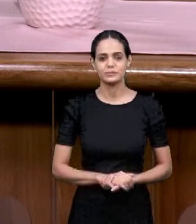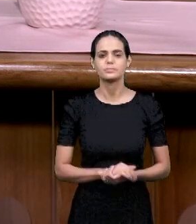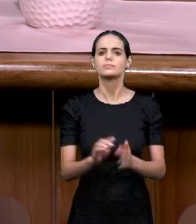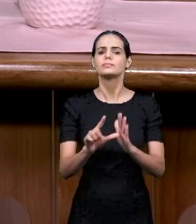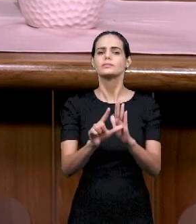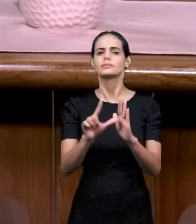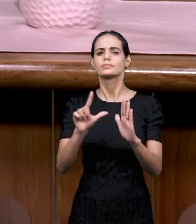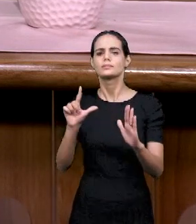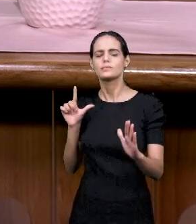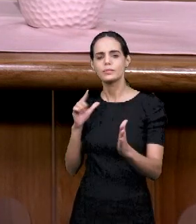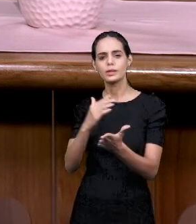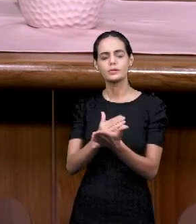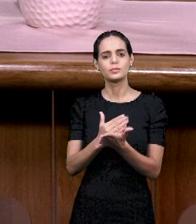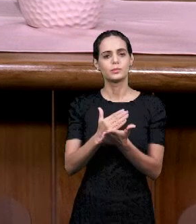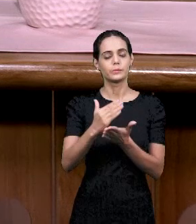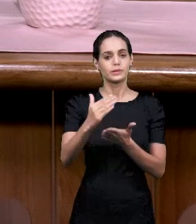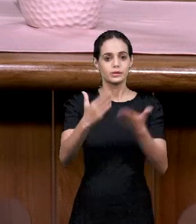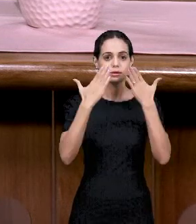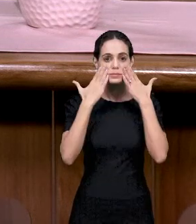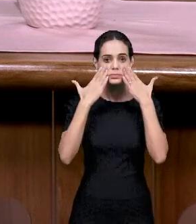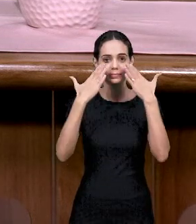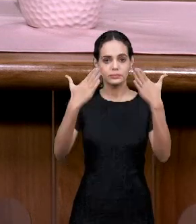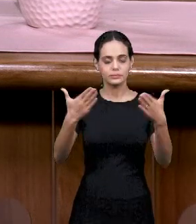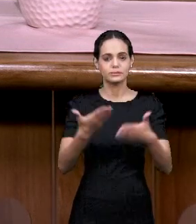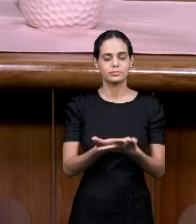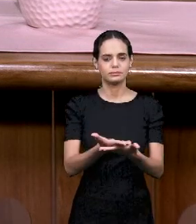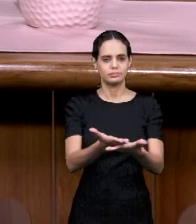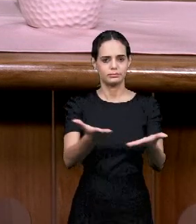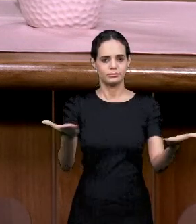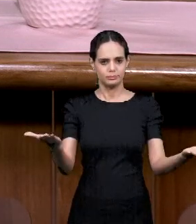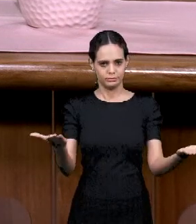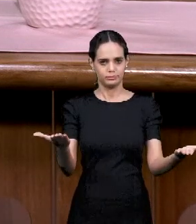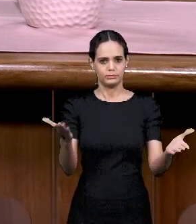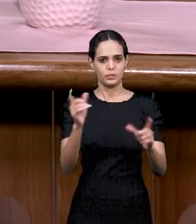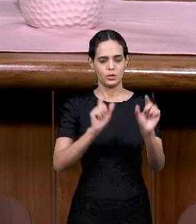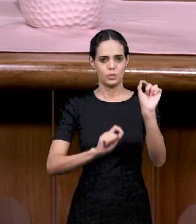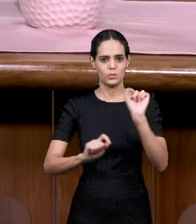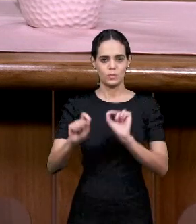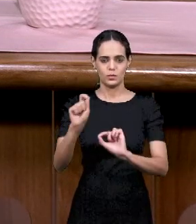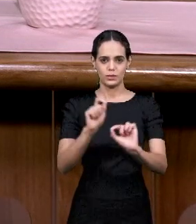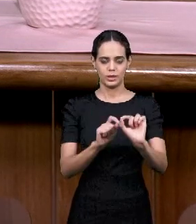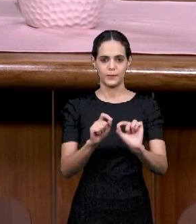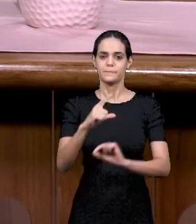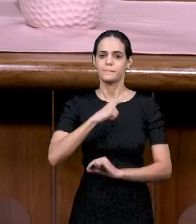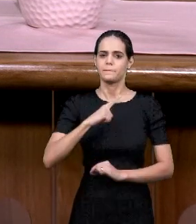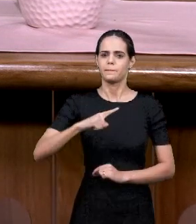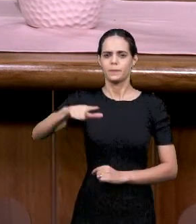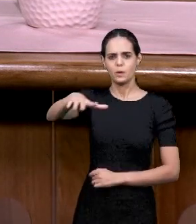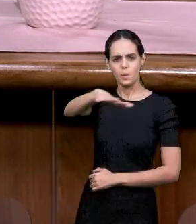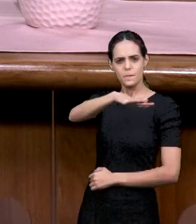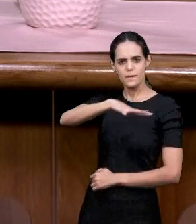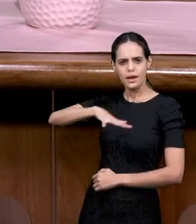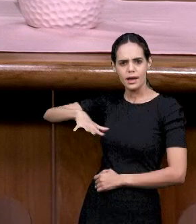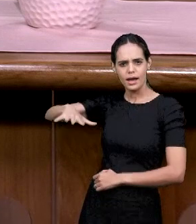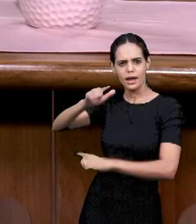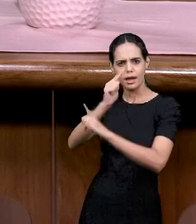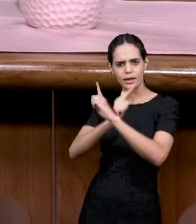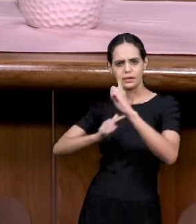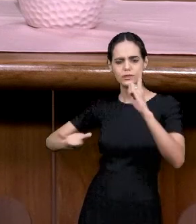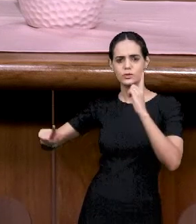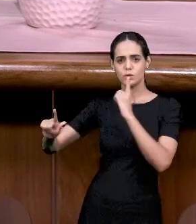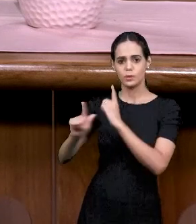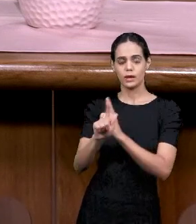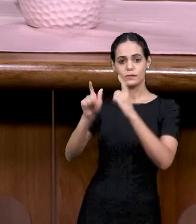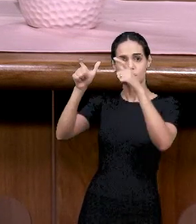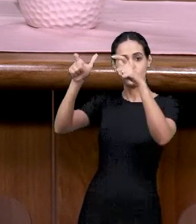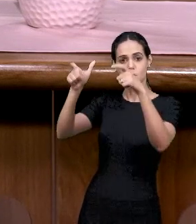Mais disso, nous voulons, avant apresentar ça, para os irmãos, présenter aux frères et inicialmente, sœurs, tout d'abord, cenário un scénario geográfico géographique relacionado ao lié lugar